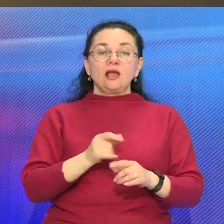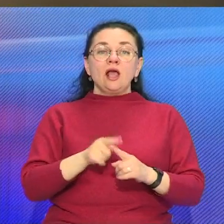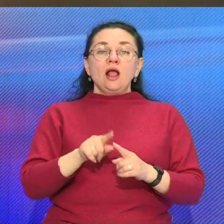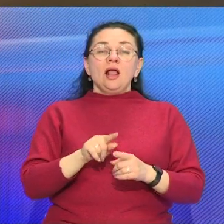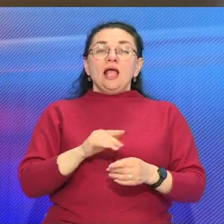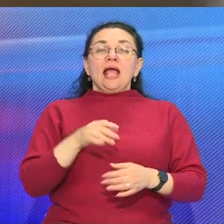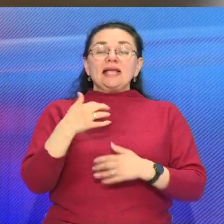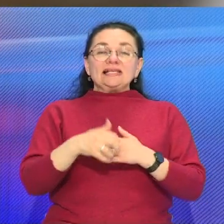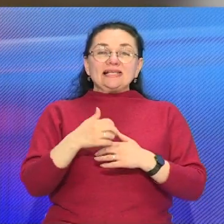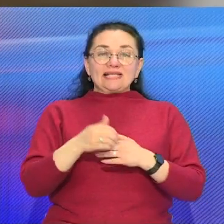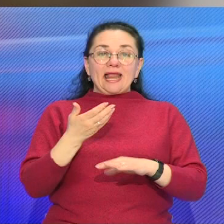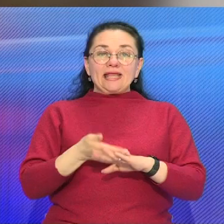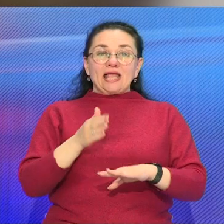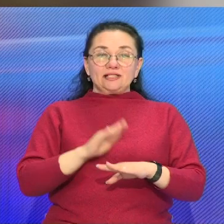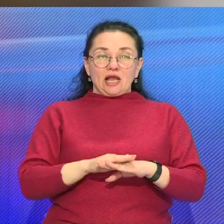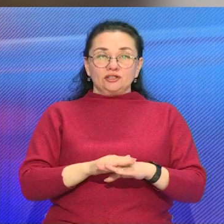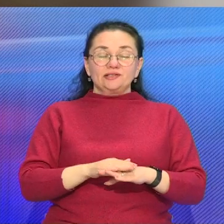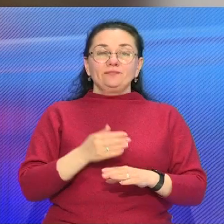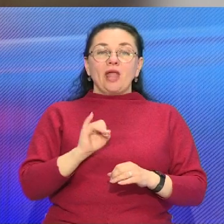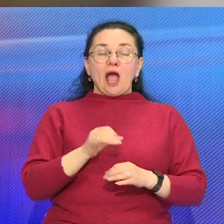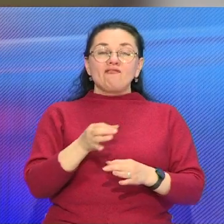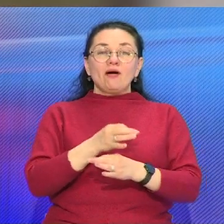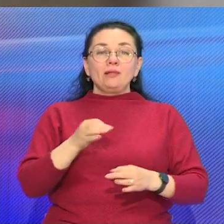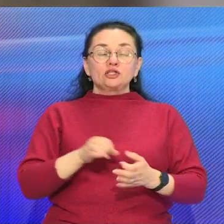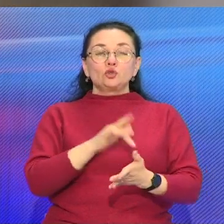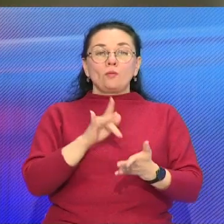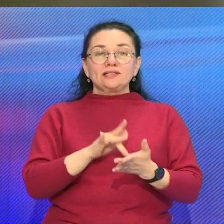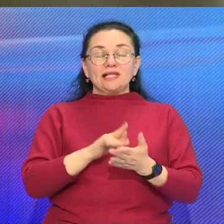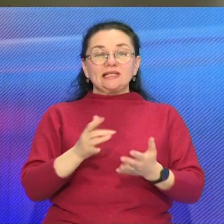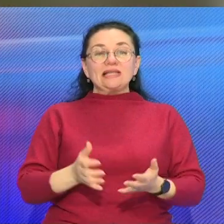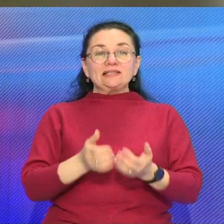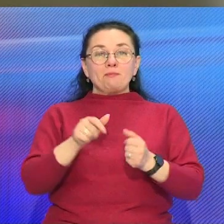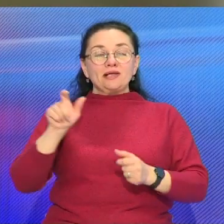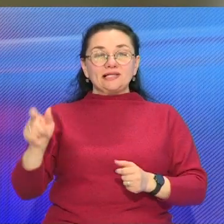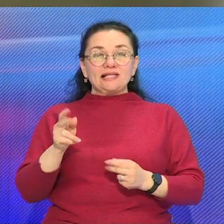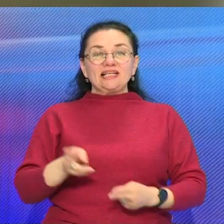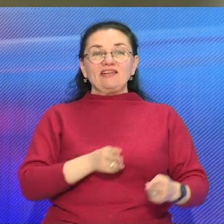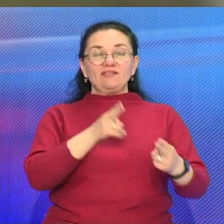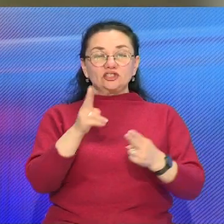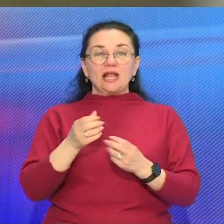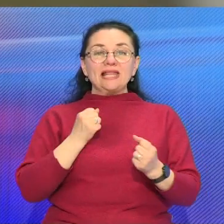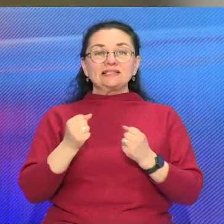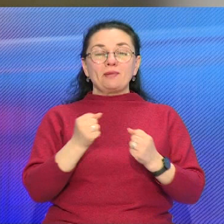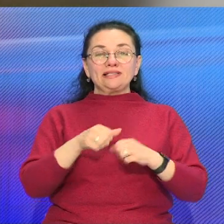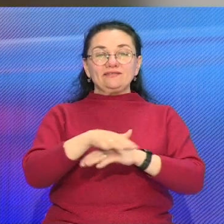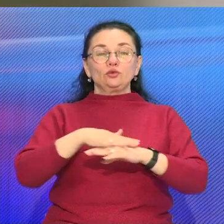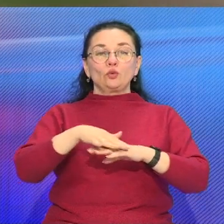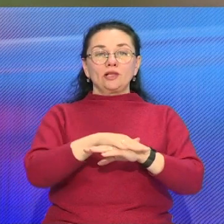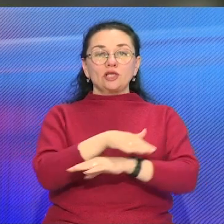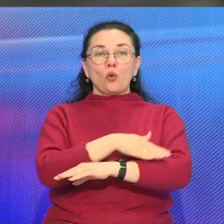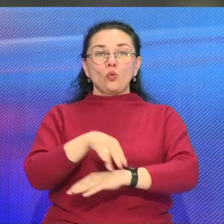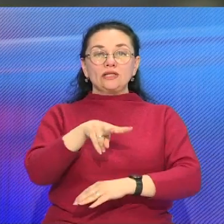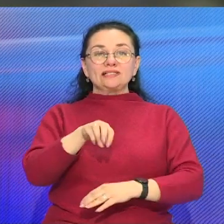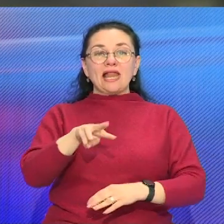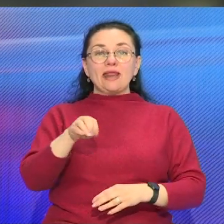стане средней ступени тяжкости. А у областном центре выратовальники выезжали на спортивную пляцовку на улице Лиможа.